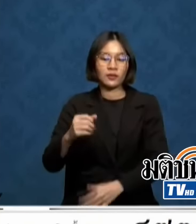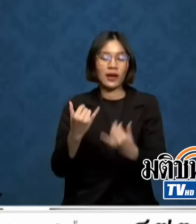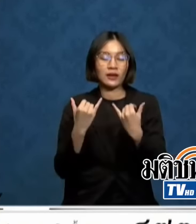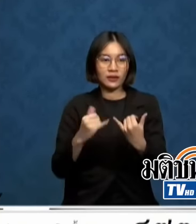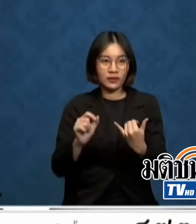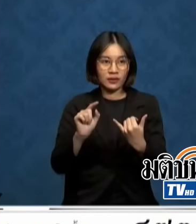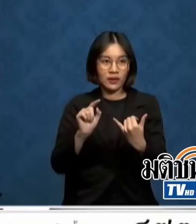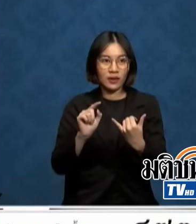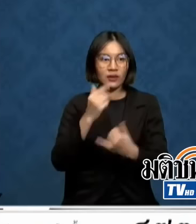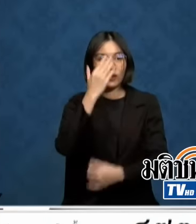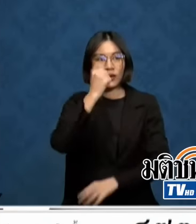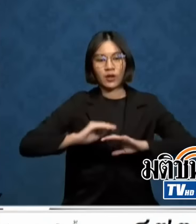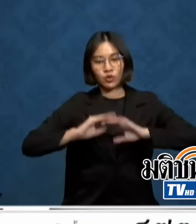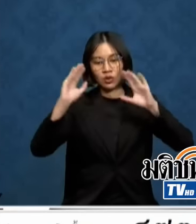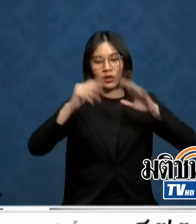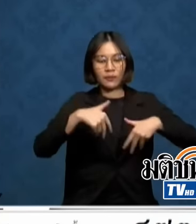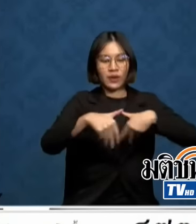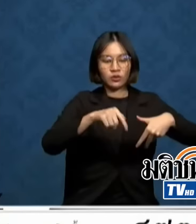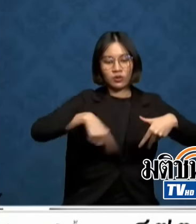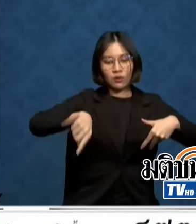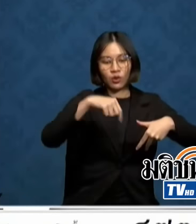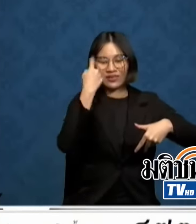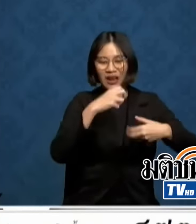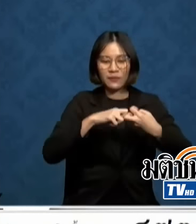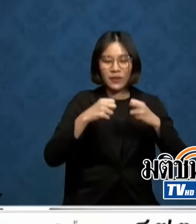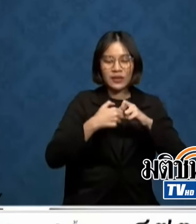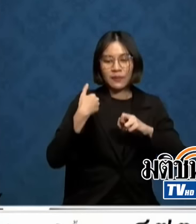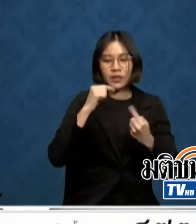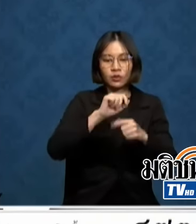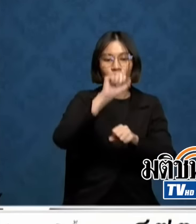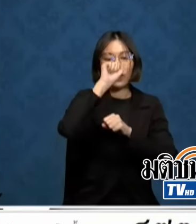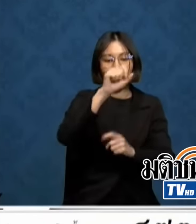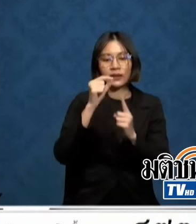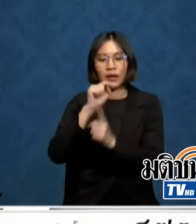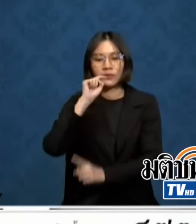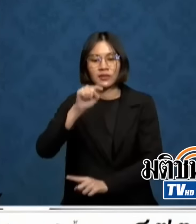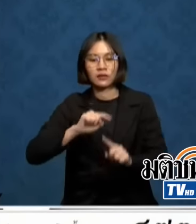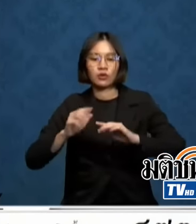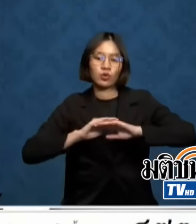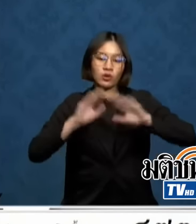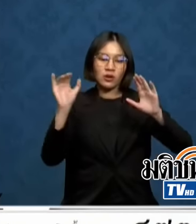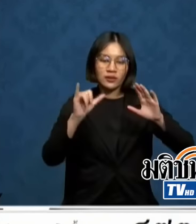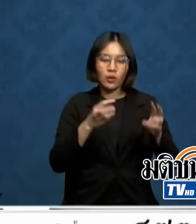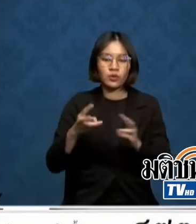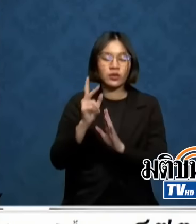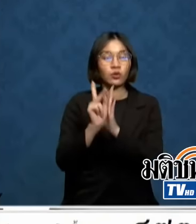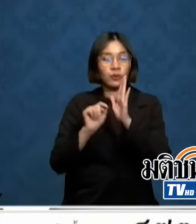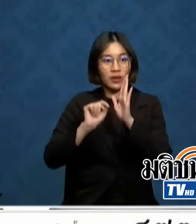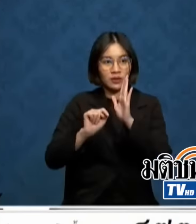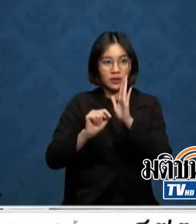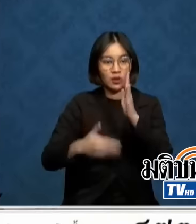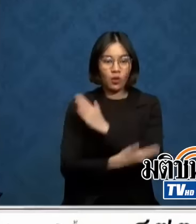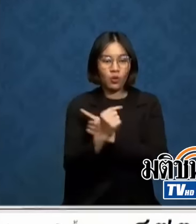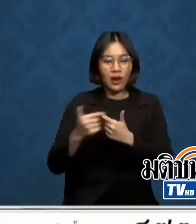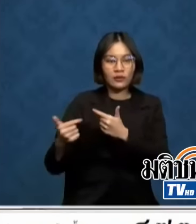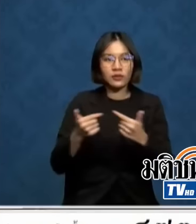เร็วๆนี้เพื่อปลดล็อคครับให้ประชาชนที่ได้รับความความเสียหายจากประกาศและคำสั่งอื่นๆที่อาจยังไม่ได้ถูกยกเลิกผ่านกฎหมายฉบับนี้ได้มี